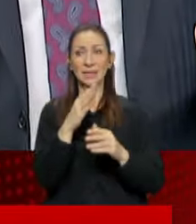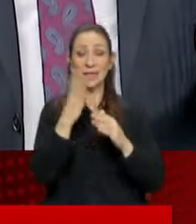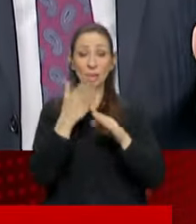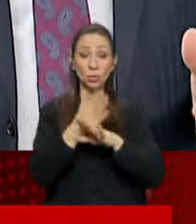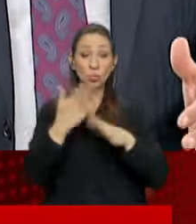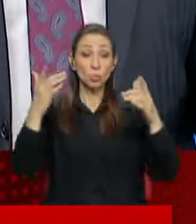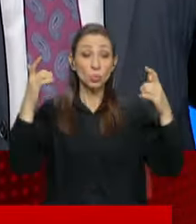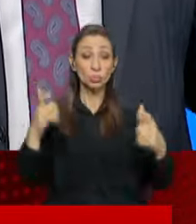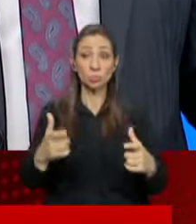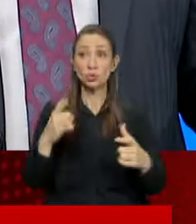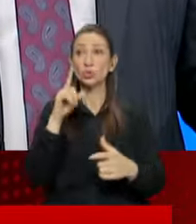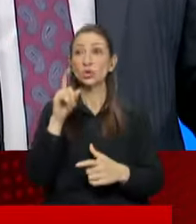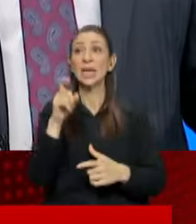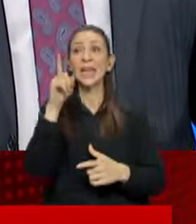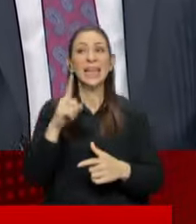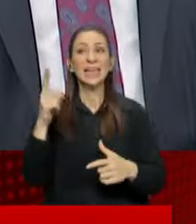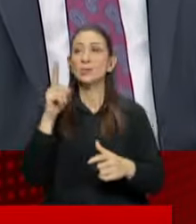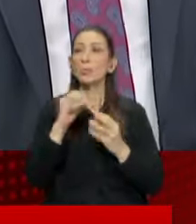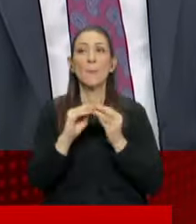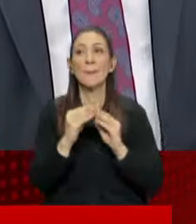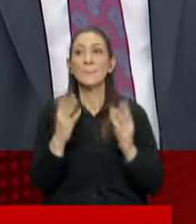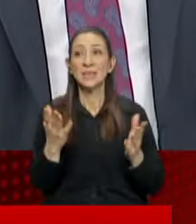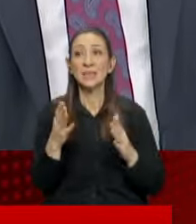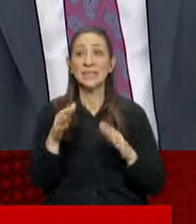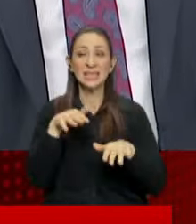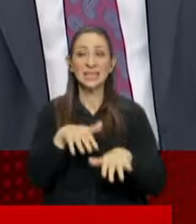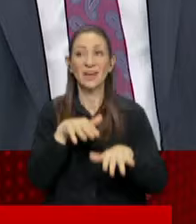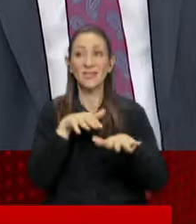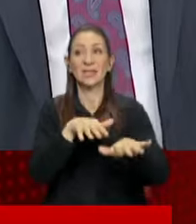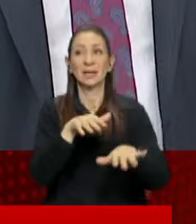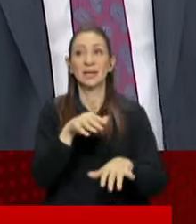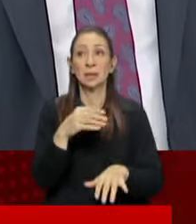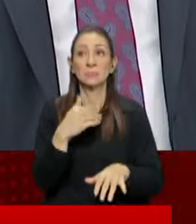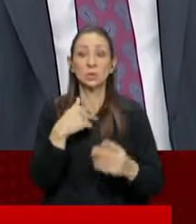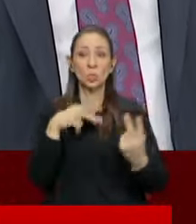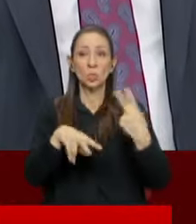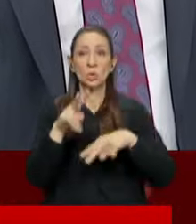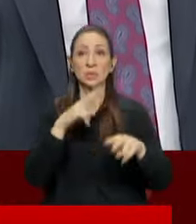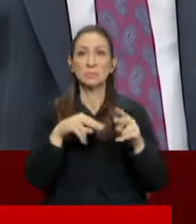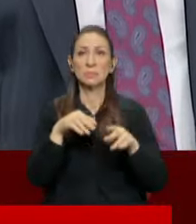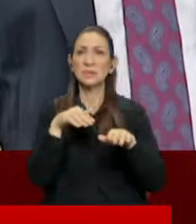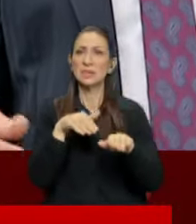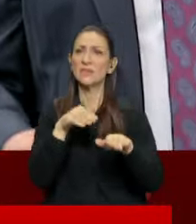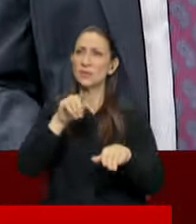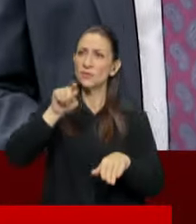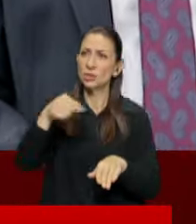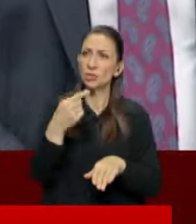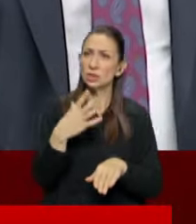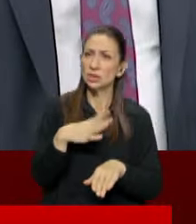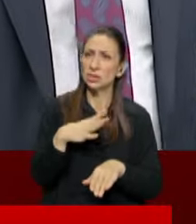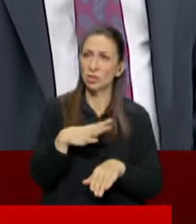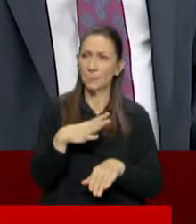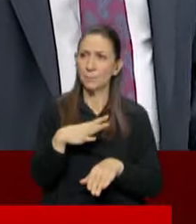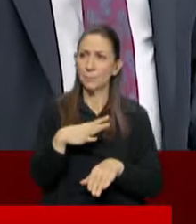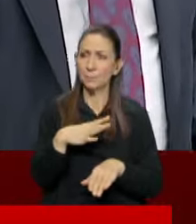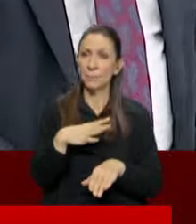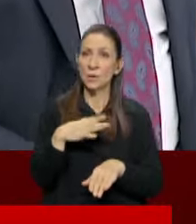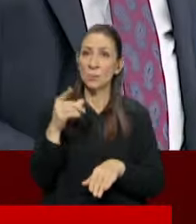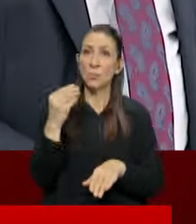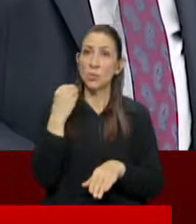metropollerde sorduğunuz zaman ilk sorun nedir? Trafik akla gelir. Biz ulaşım masalarını... Trafikte bir virgül koymanızı isteyeceğim. Evet.